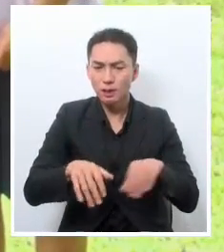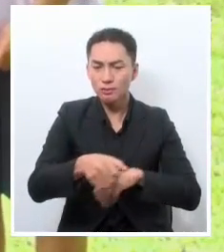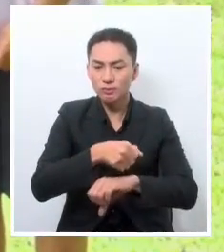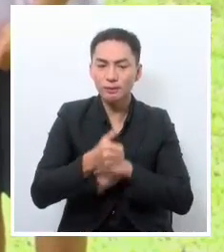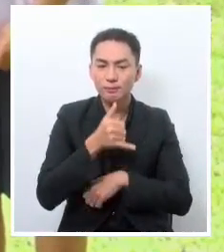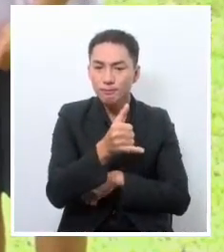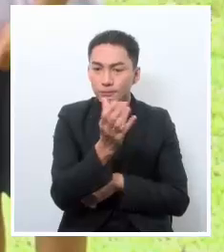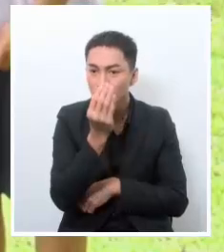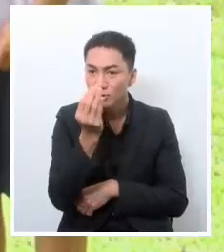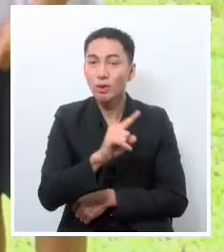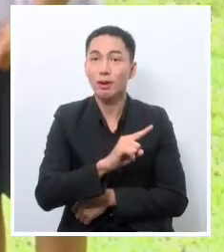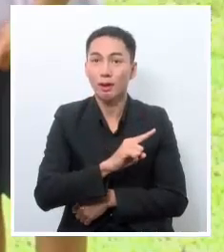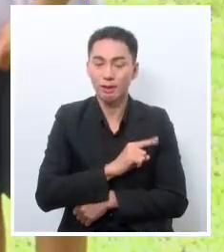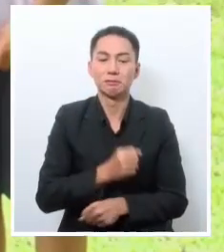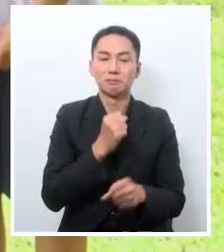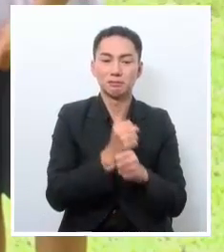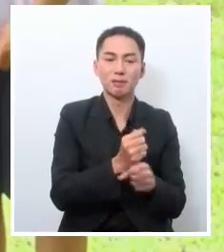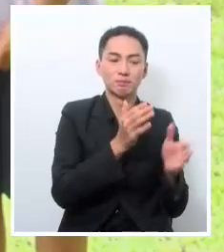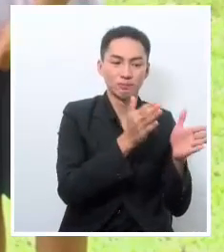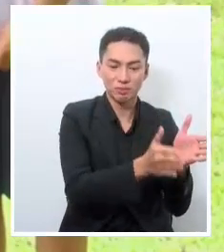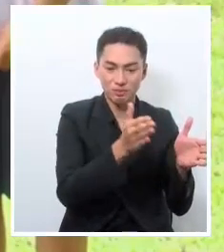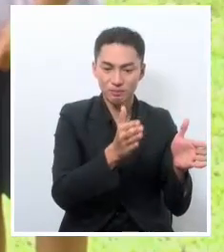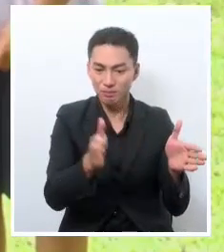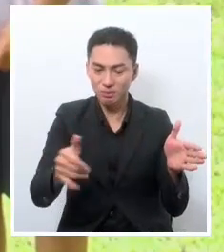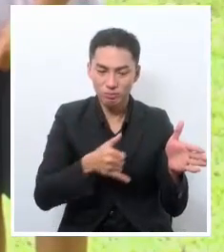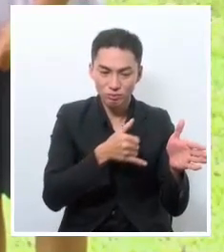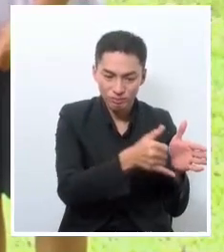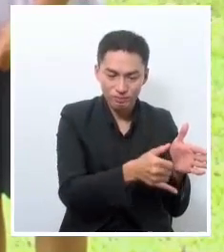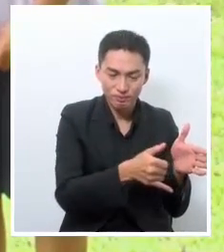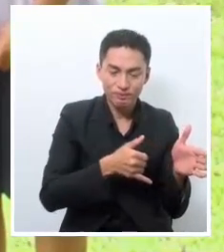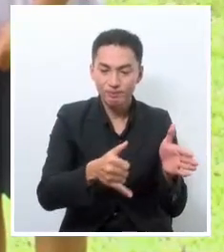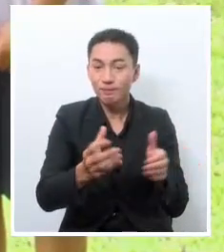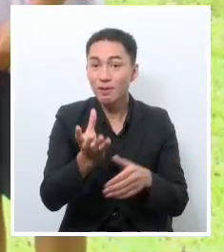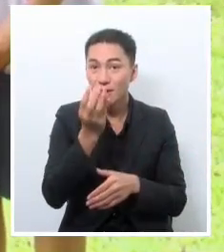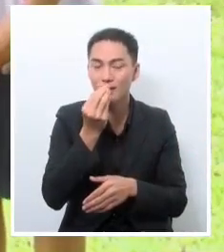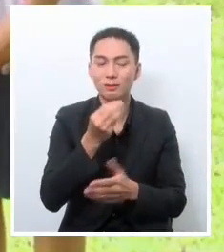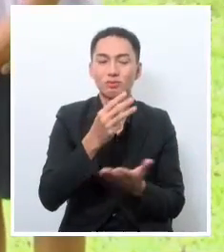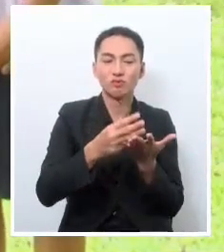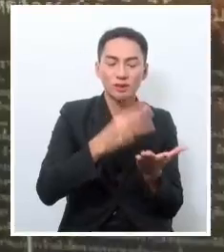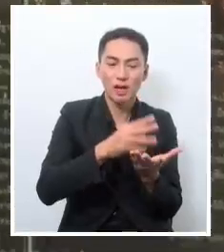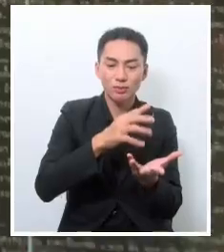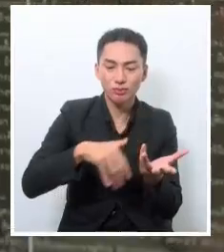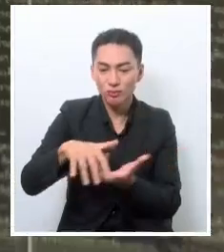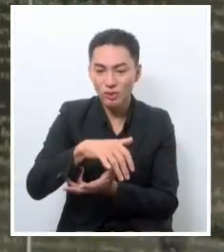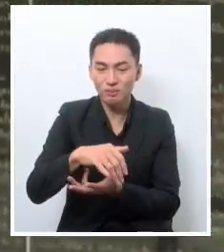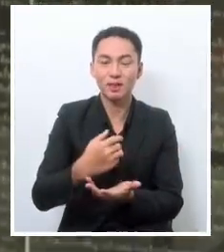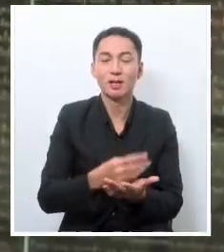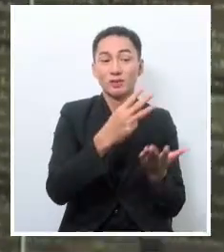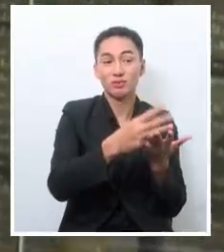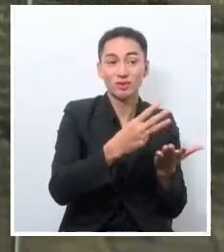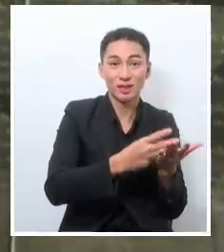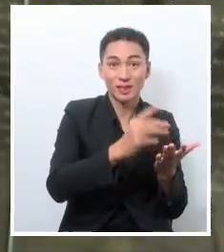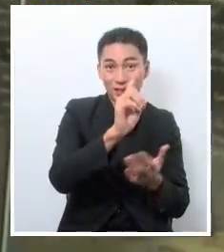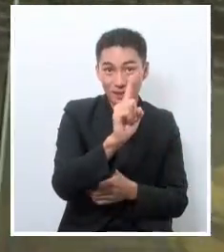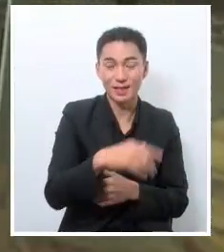จัดการเรียนรู้เป็นฐานการเรียนรู้แบบบูรณาการกับหลายๆกลุ่มสาระเข้าด้วยกันค่ะไม่ว่าจะเป็นฐานการเรียนรู้เรื่องของ